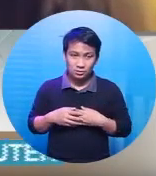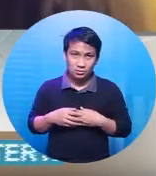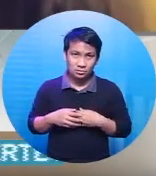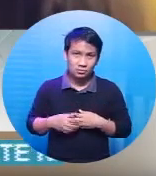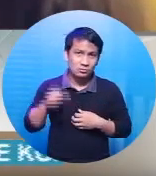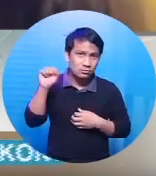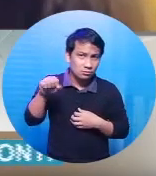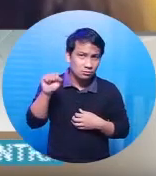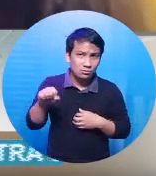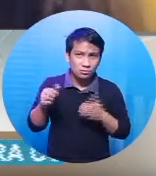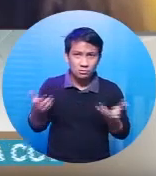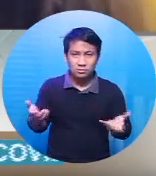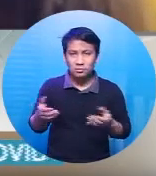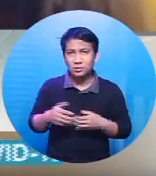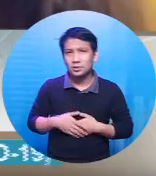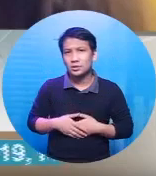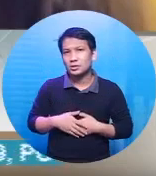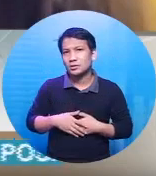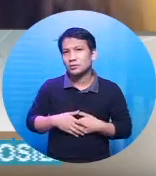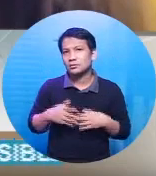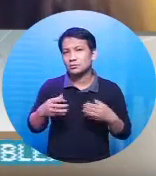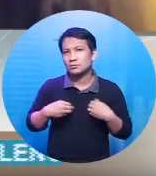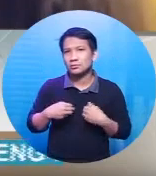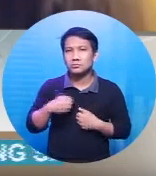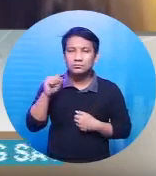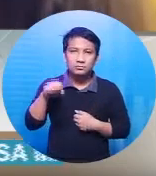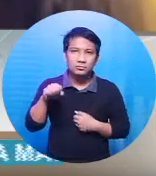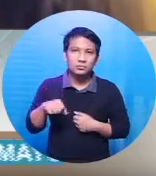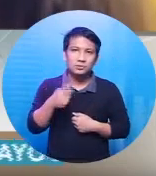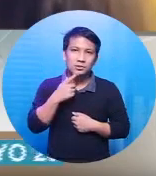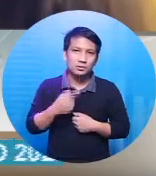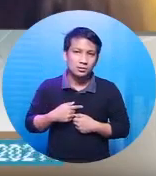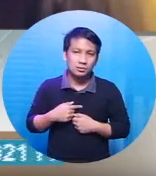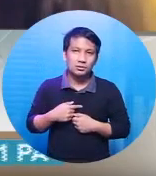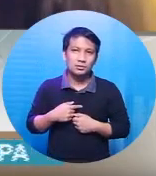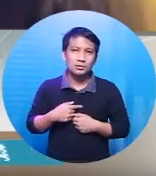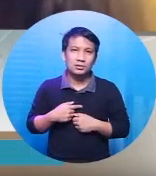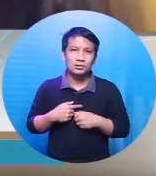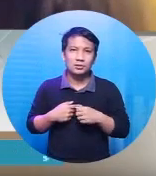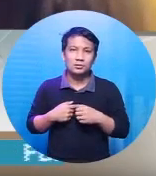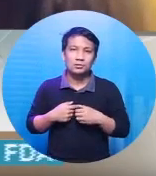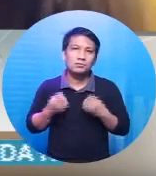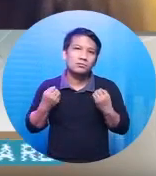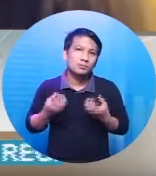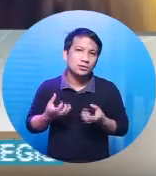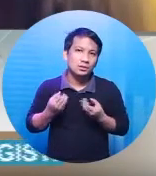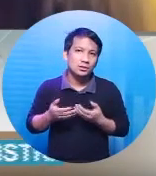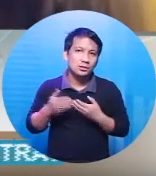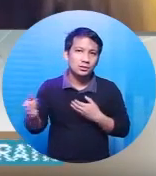Oo naman, sir. Wala naman po tayong magagawa about that. Kaya lang, yun sa amin kasi, sa dami ng mga